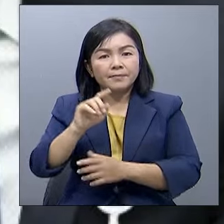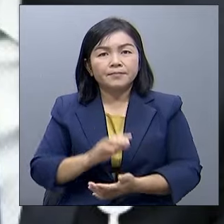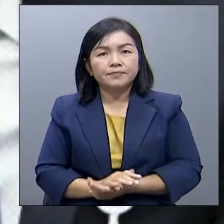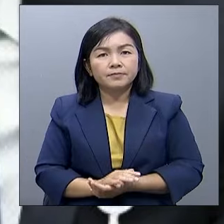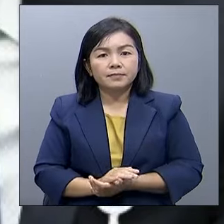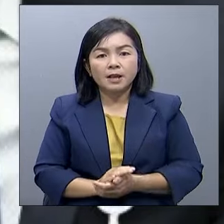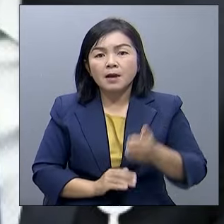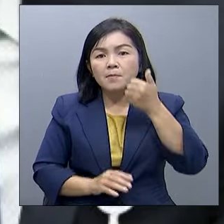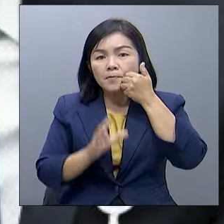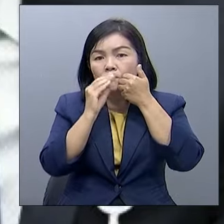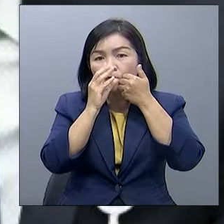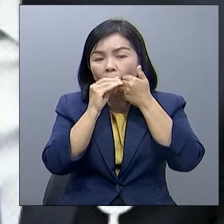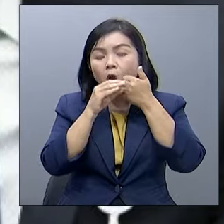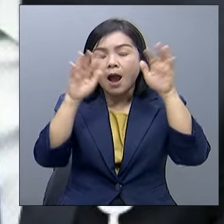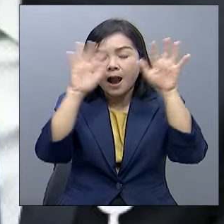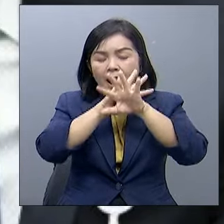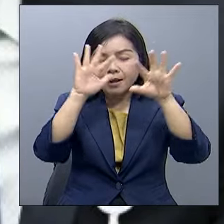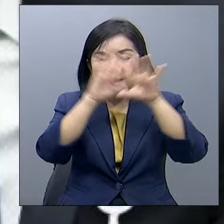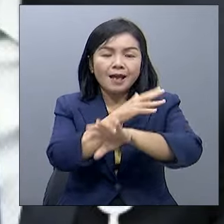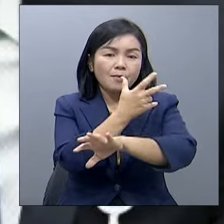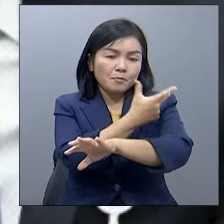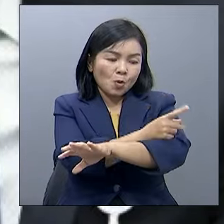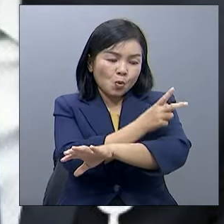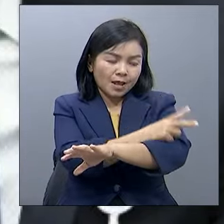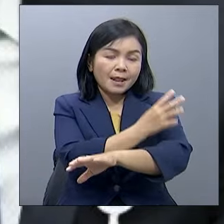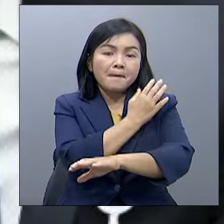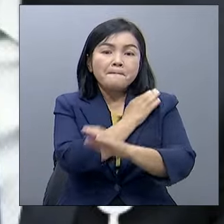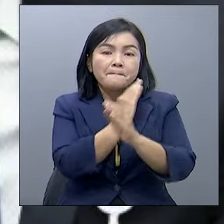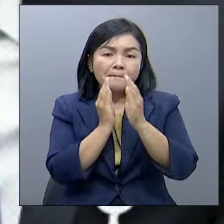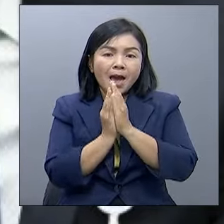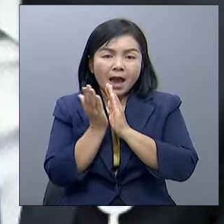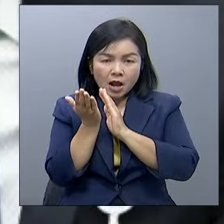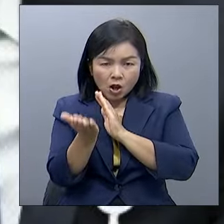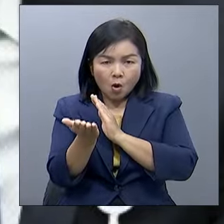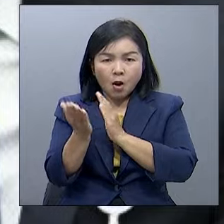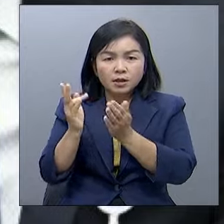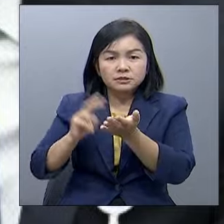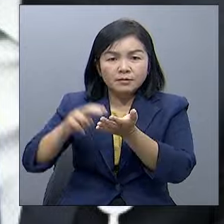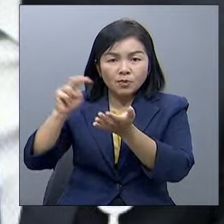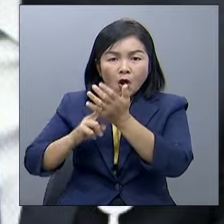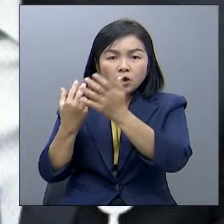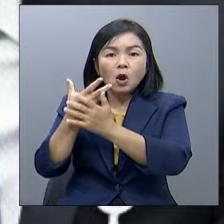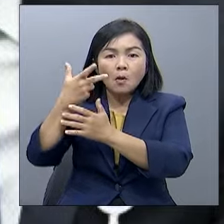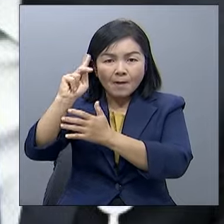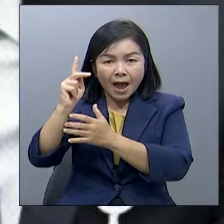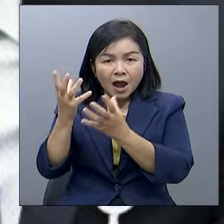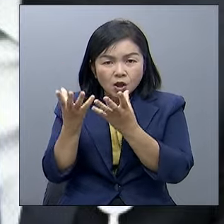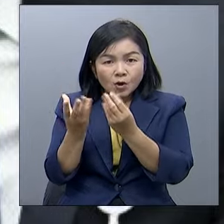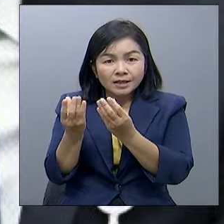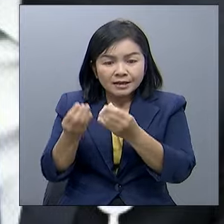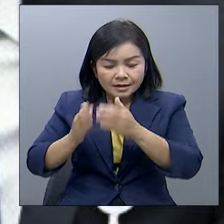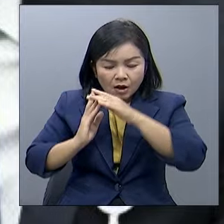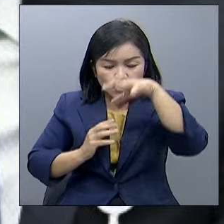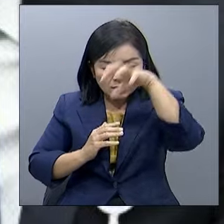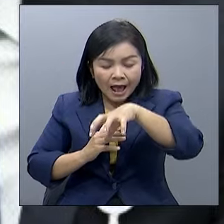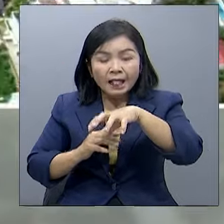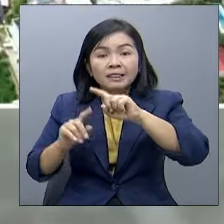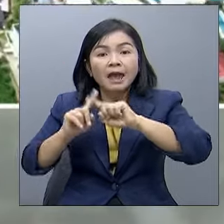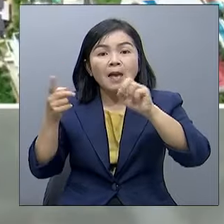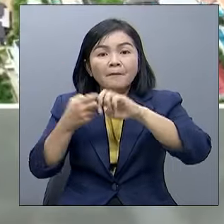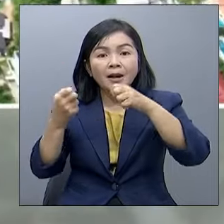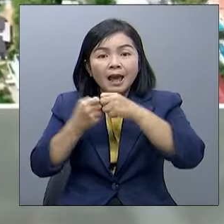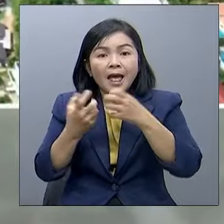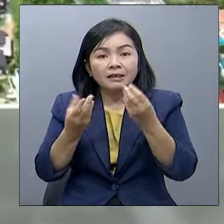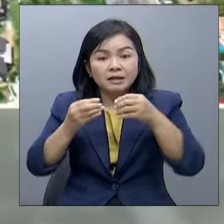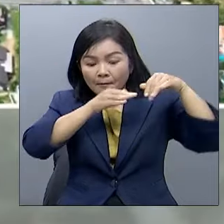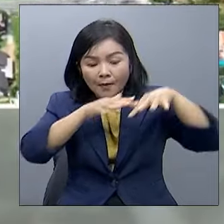ที่ภูเก็ตเรื่องพระใหญ่นะฮะและดินมันถล่มลงมามีคนบาดเจ็บล้มตายไปเยอะเนี่ยไอ้ลักษ